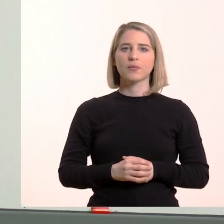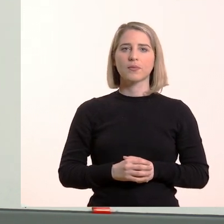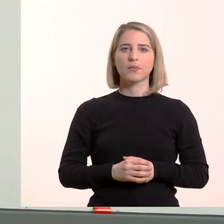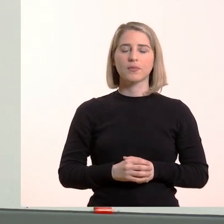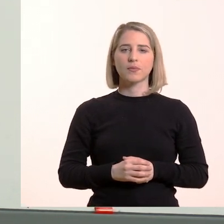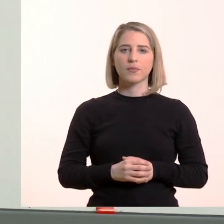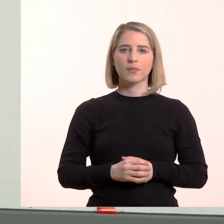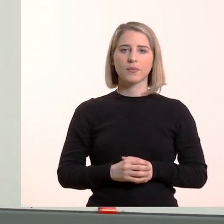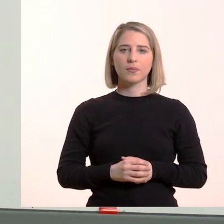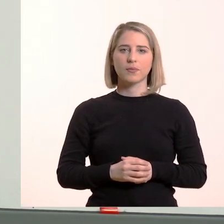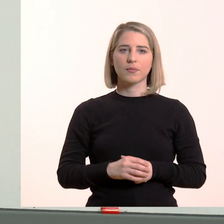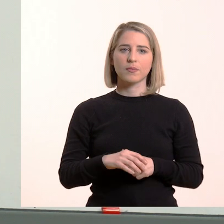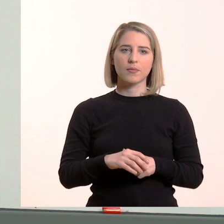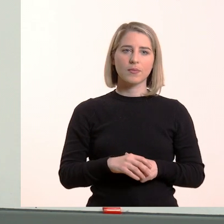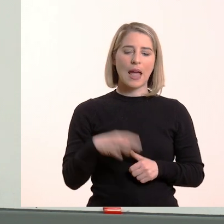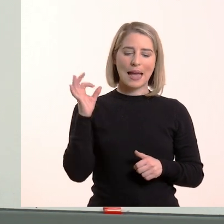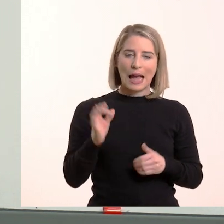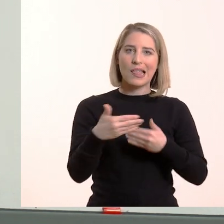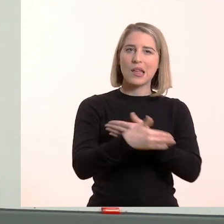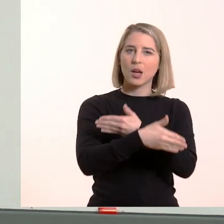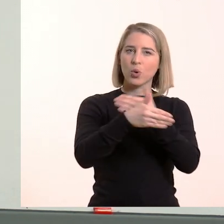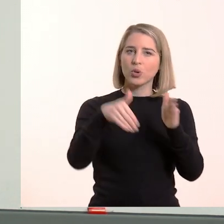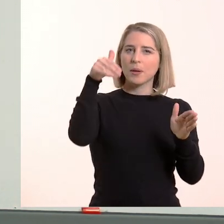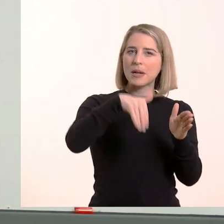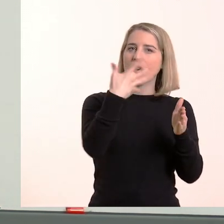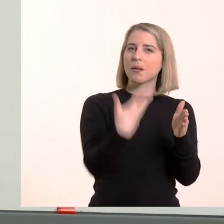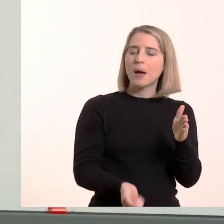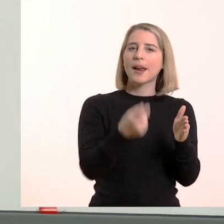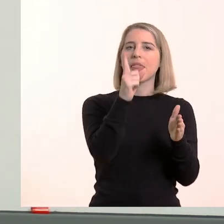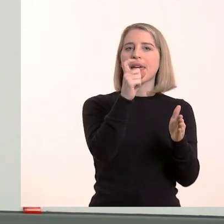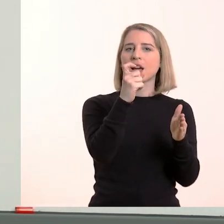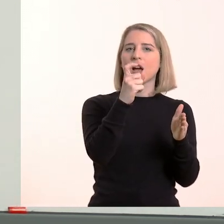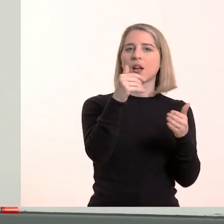υπάρχουν 10 σοκολάτες.